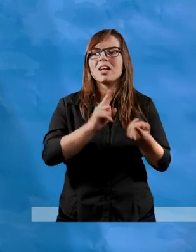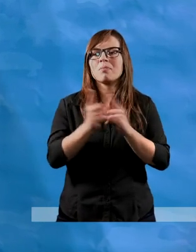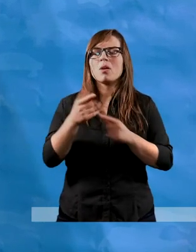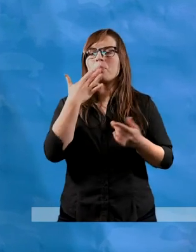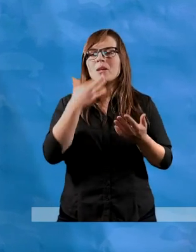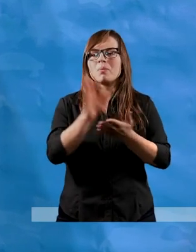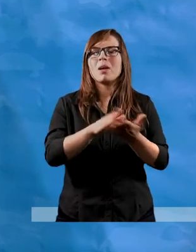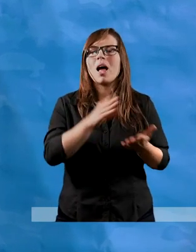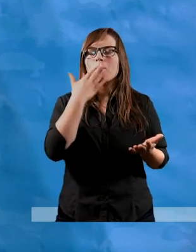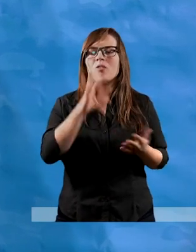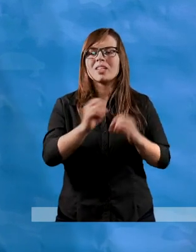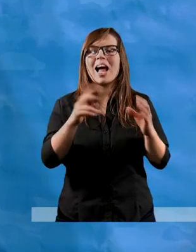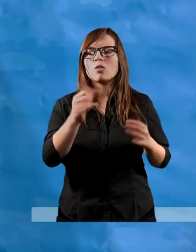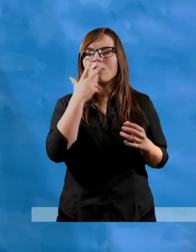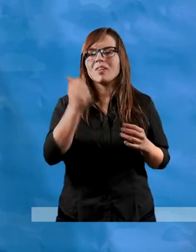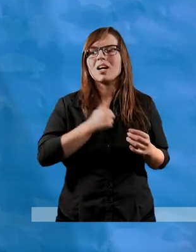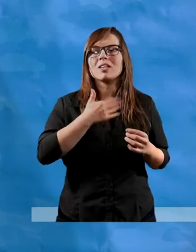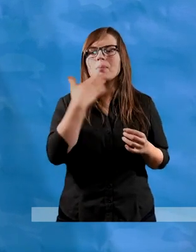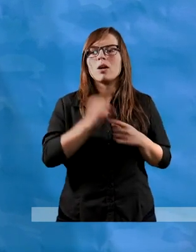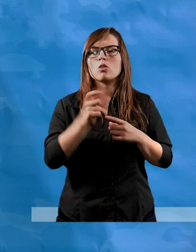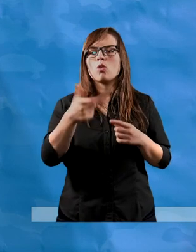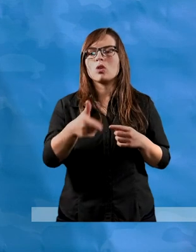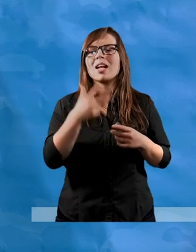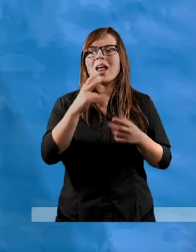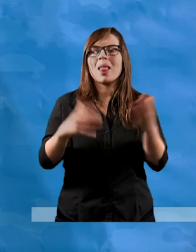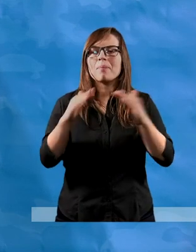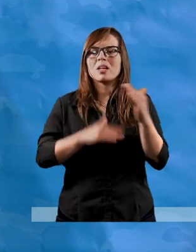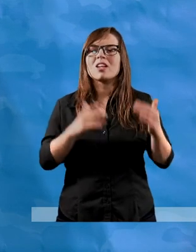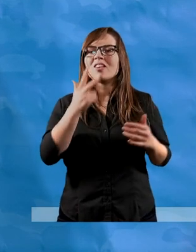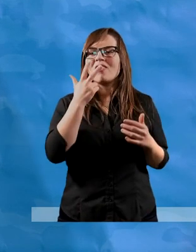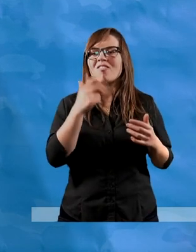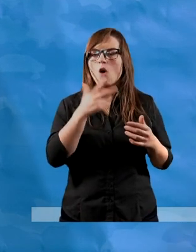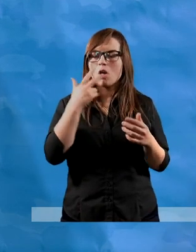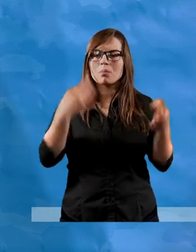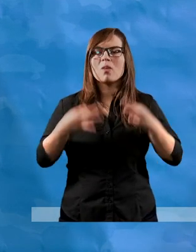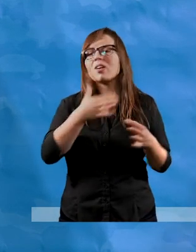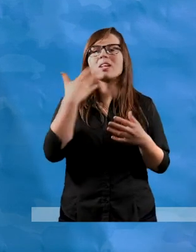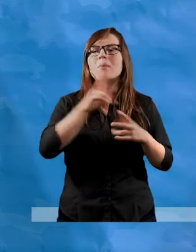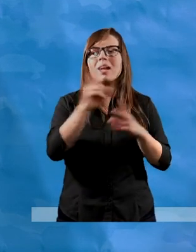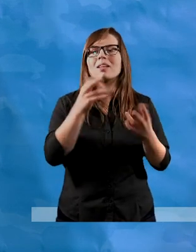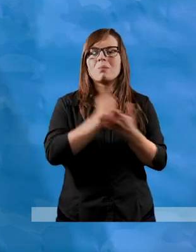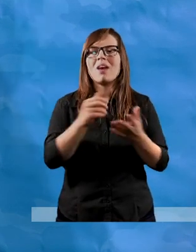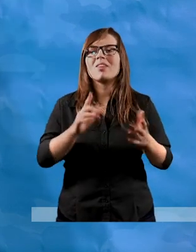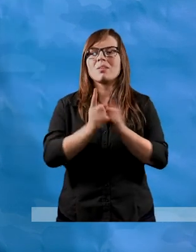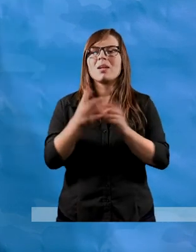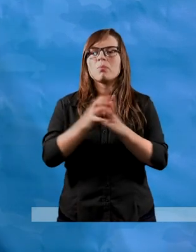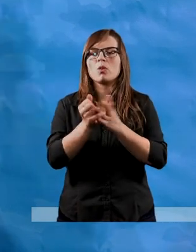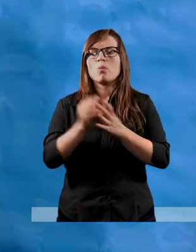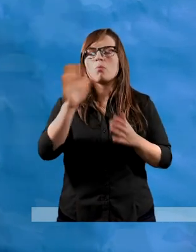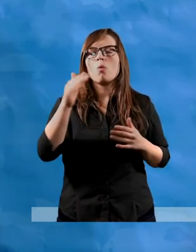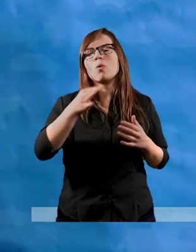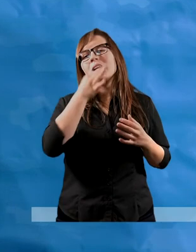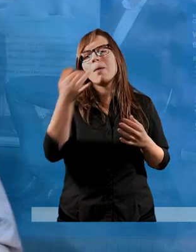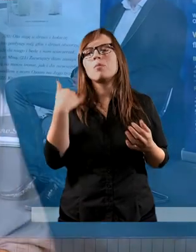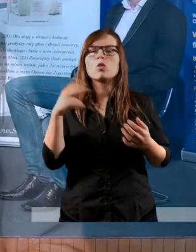Biblia o tym mówi jasno, wyraźnie. Nie ma co do tego najmniejszych wątpliwości. Nikt nie ma prawa zmienić joty z przykazań Bożych. Tak, otóż to można by było